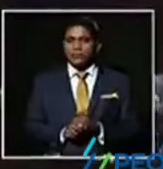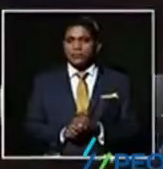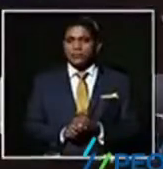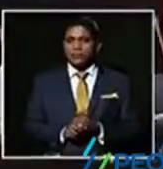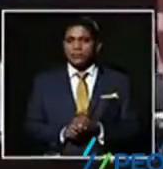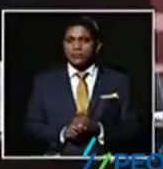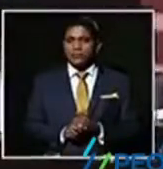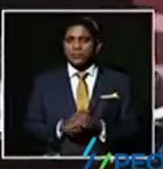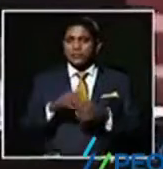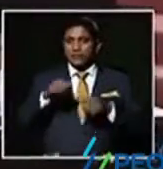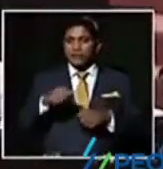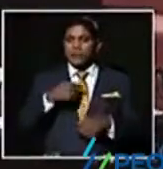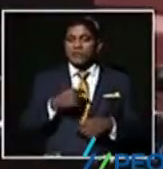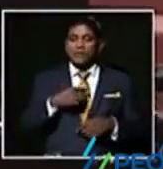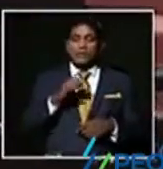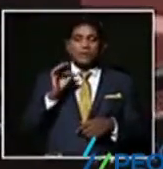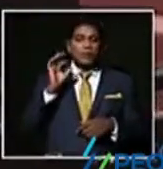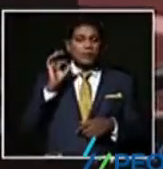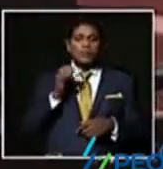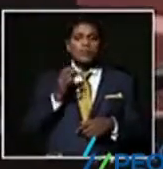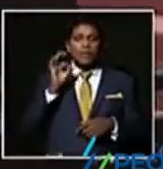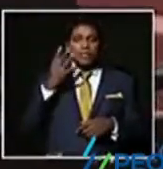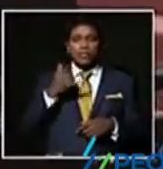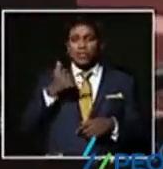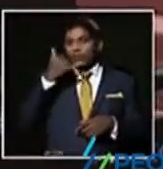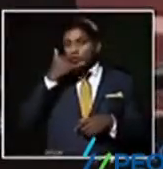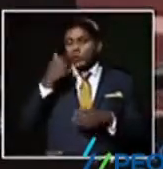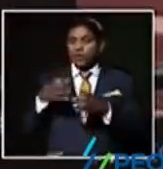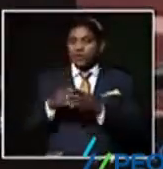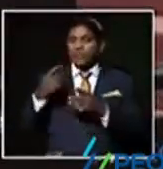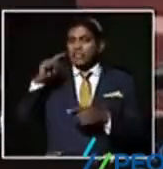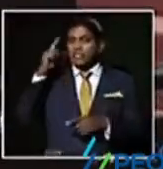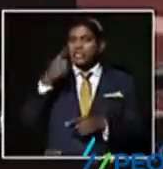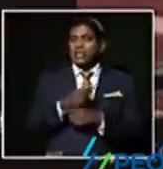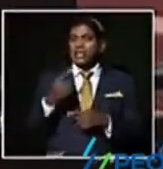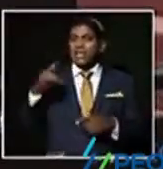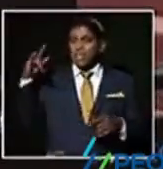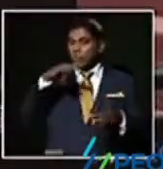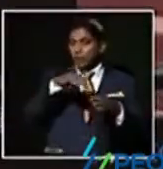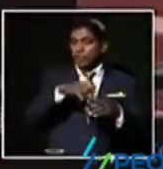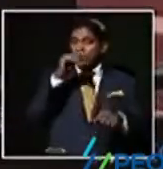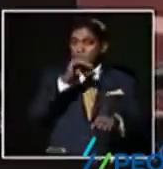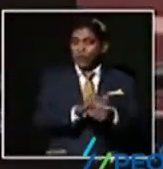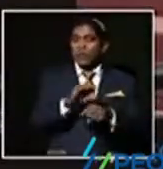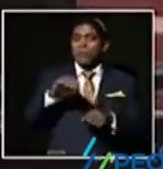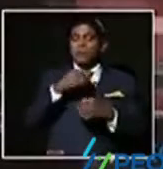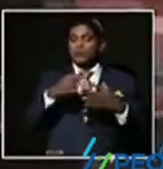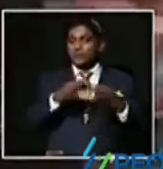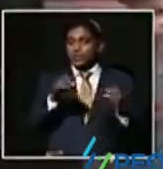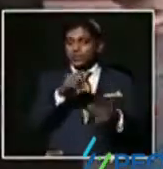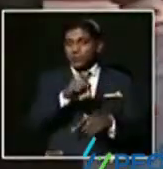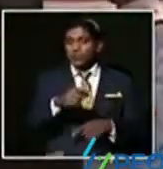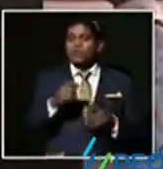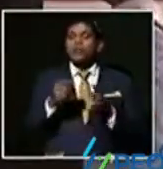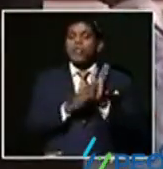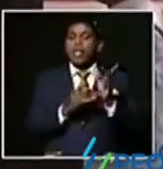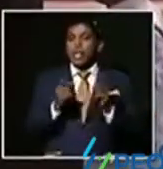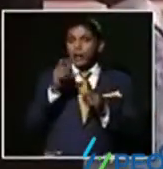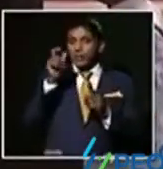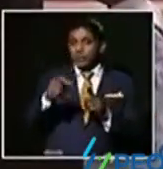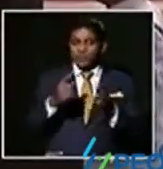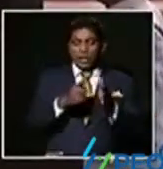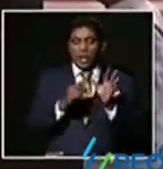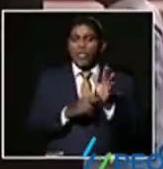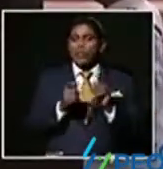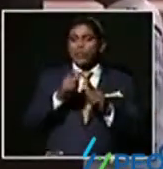මේ අතර රත්තරන් සහ ජංගම දුරකථන තොගයක් සමග ඊයේ රේගුබාරයට පත්ව පසුව මුදාහැර තිබූ පාර්ලිමේන්තු මන්ත්‍රී අලි සබ්රි